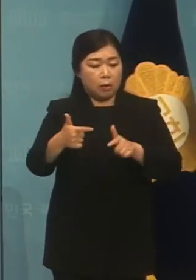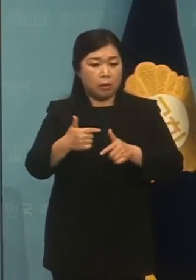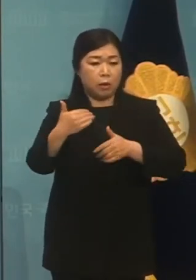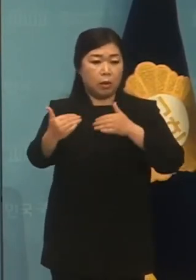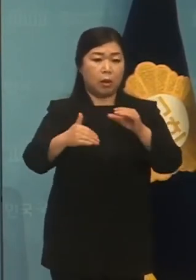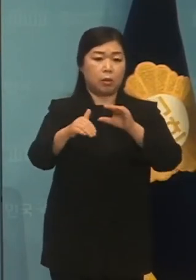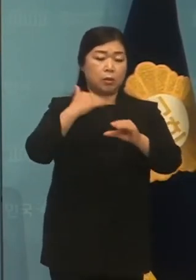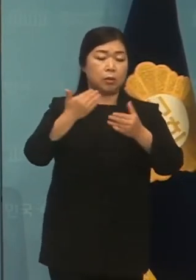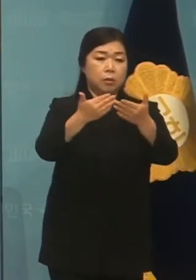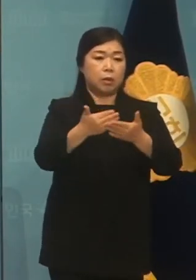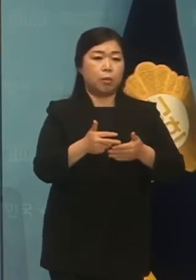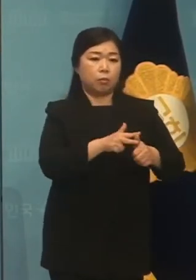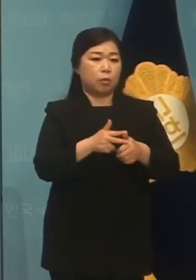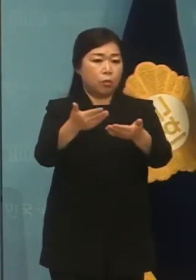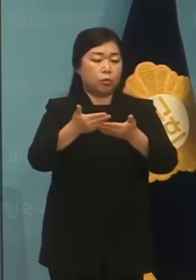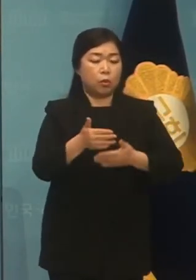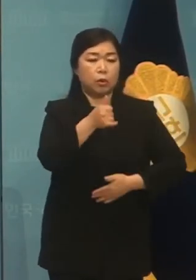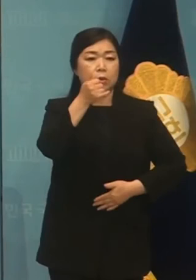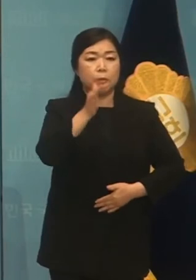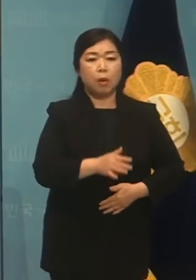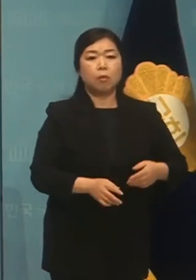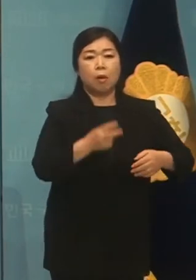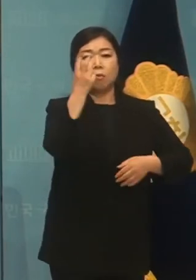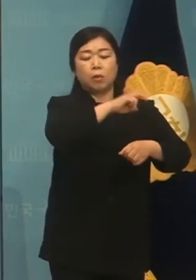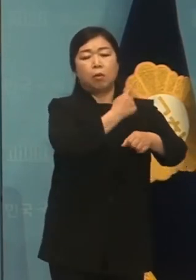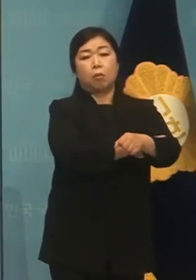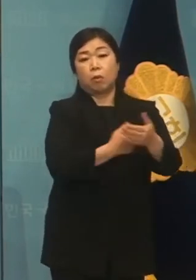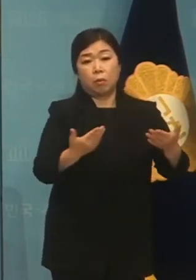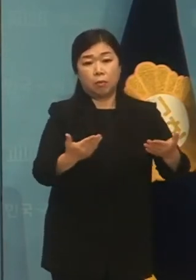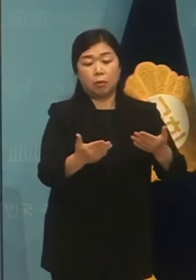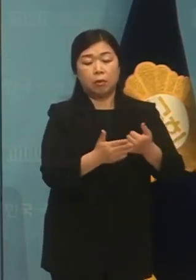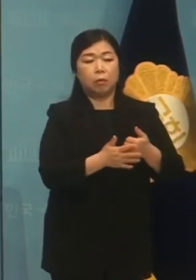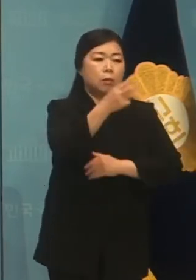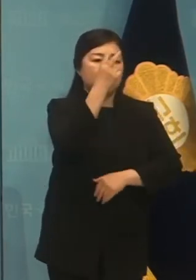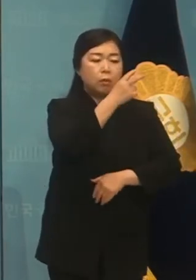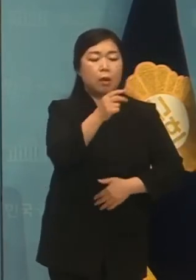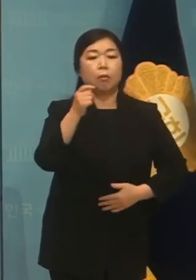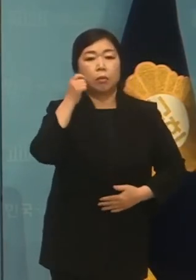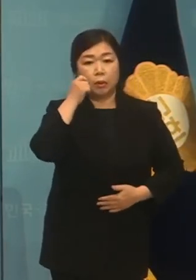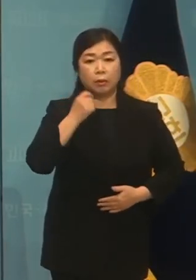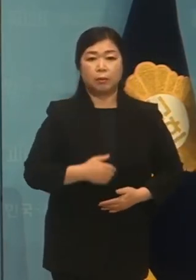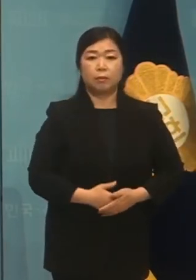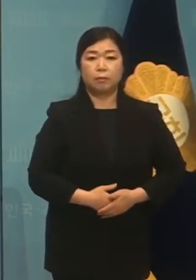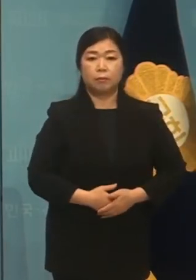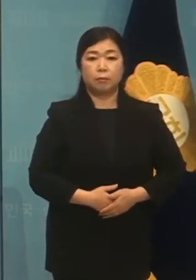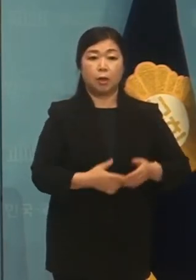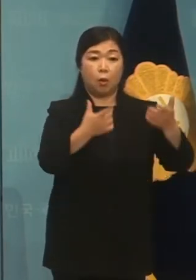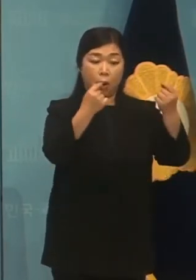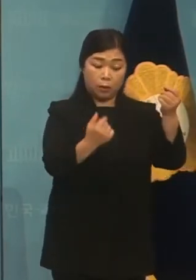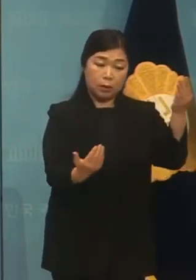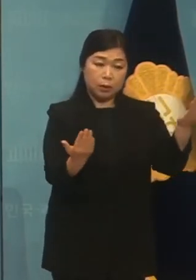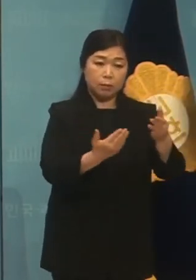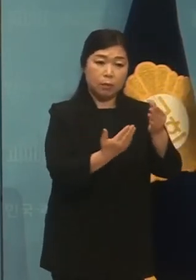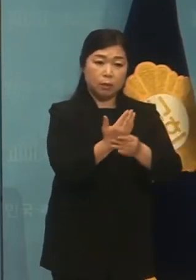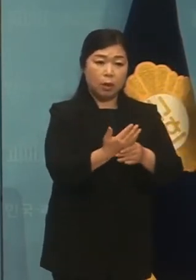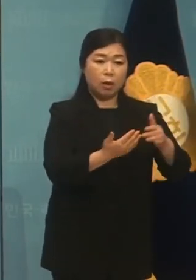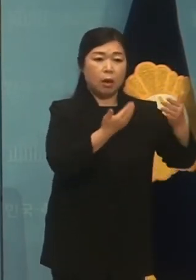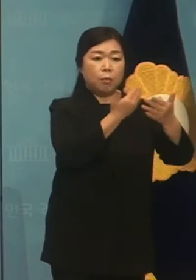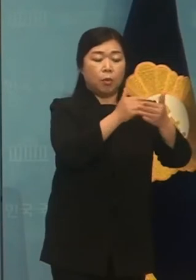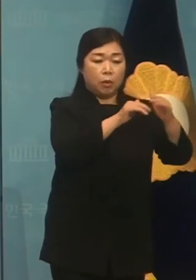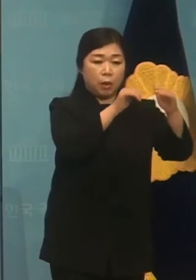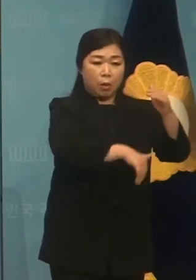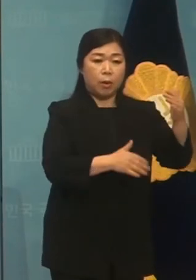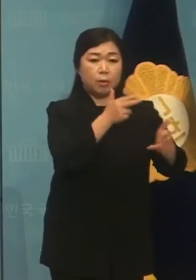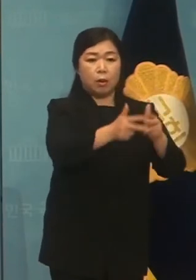제보를 받았지만 그것을 수사권이 없으니까 제대로 들어가서 조사를 하십니다. 이런 일들이 무슨 개발 사업이